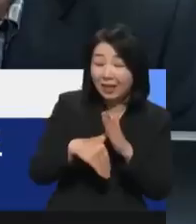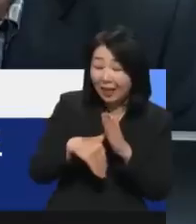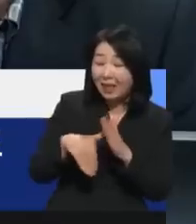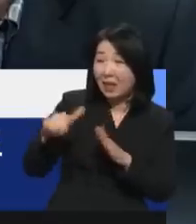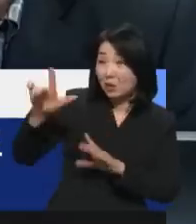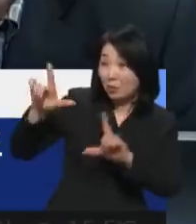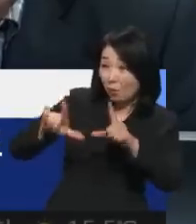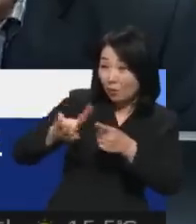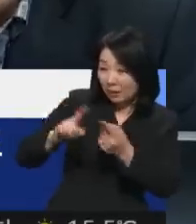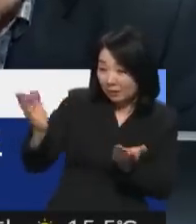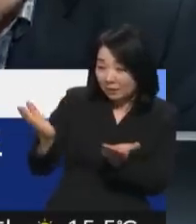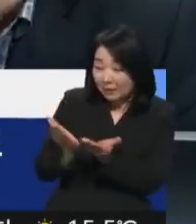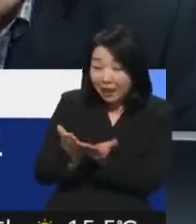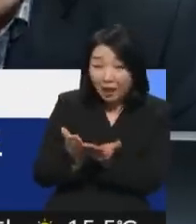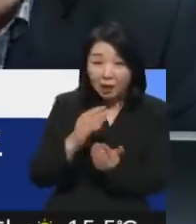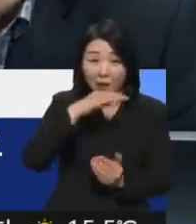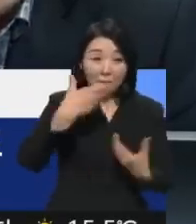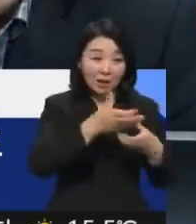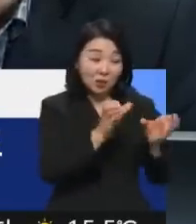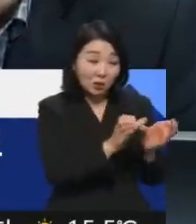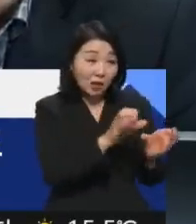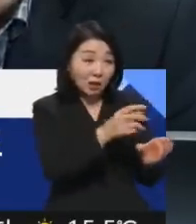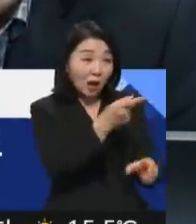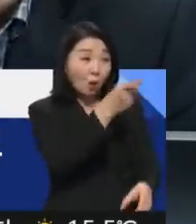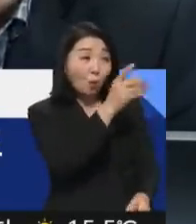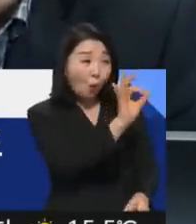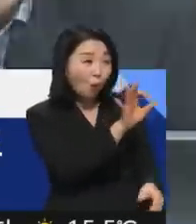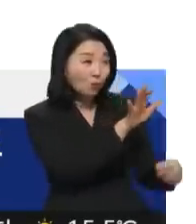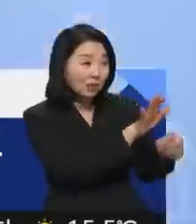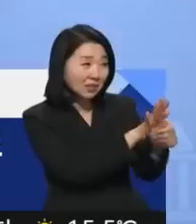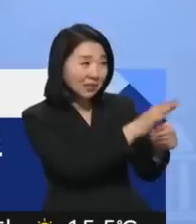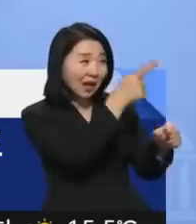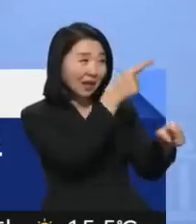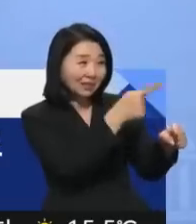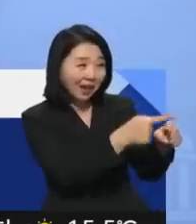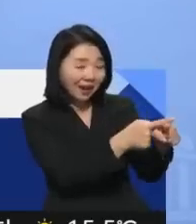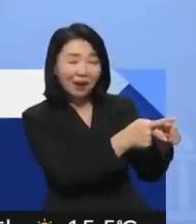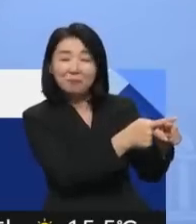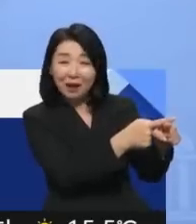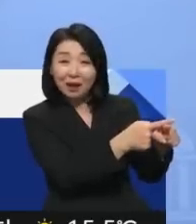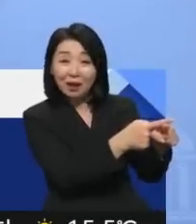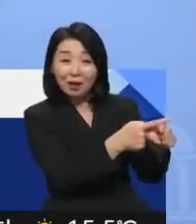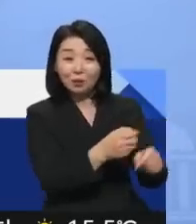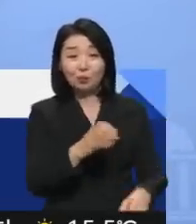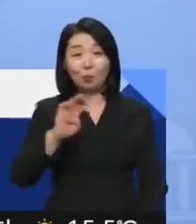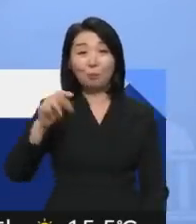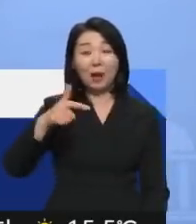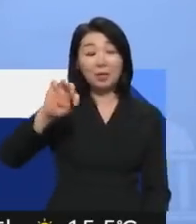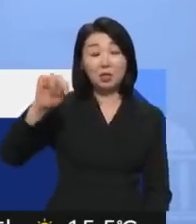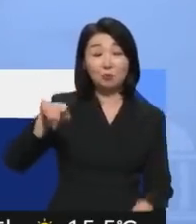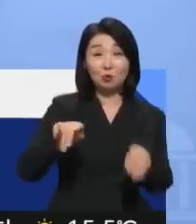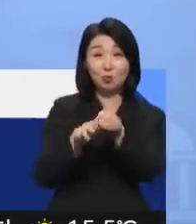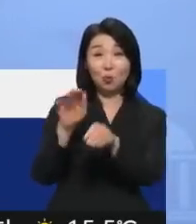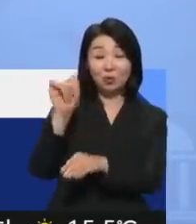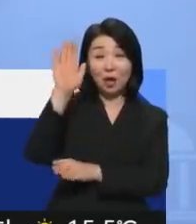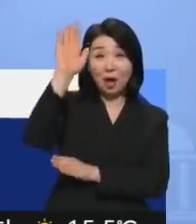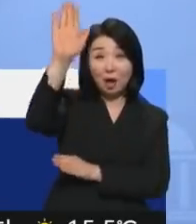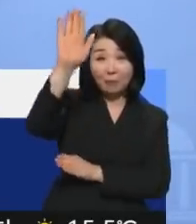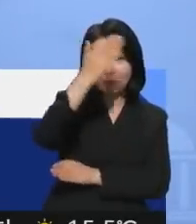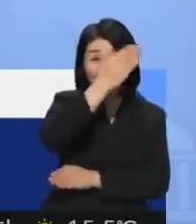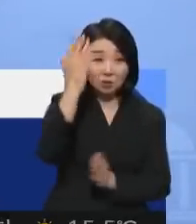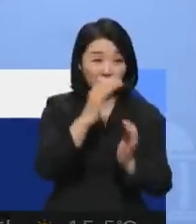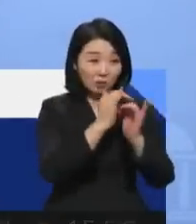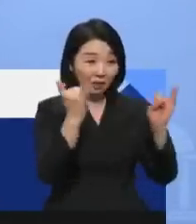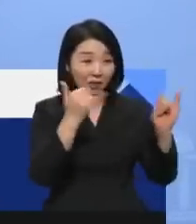맞게 바른정당 갔다가 또 이제 홍준표 대표 지지하다가 반기문 전 총장은 우리 미래 세대에게 큰